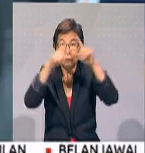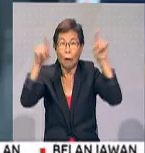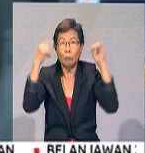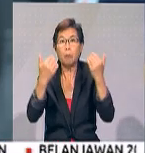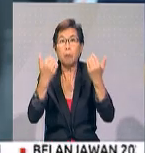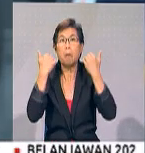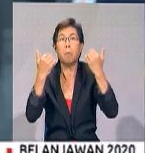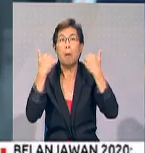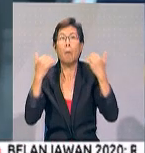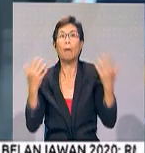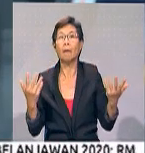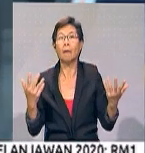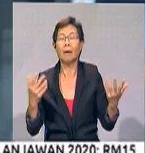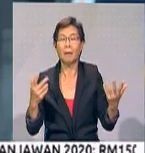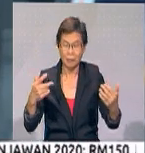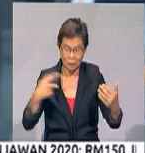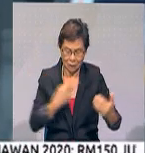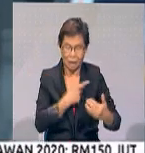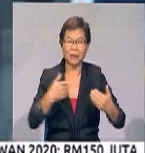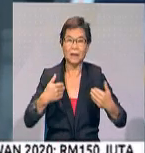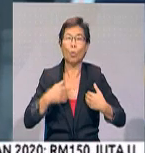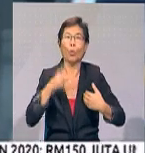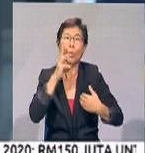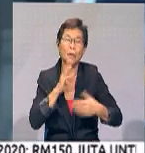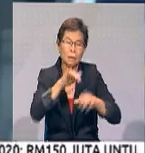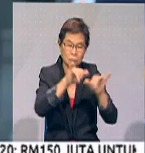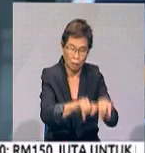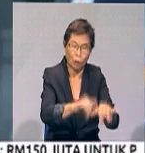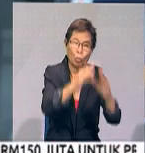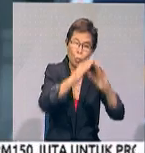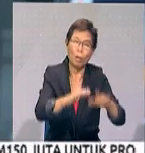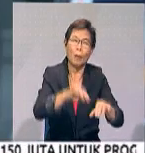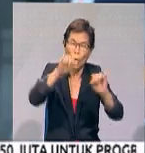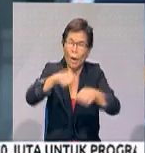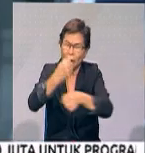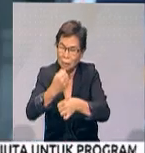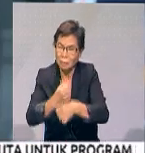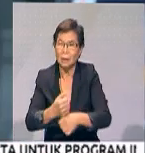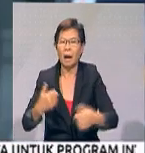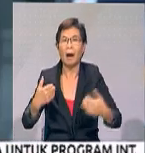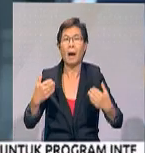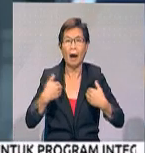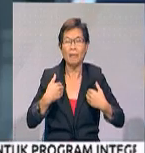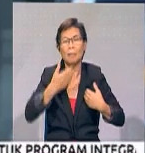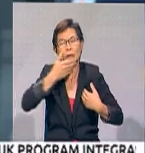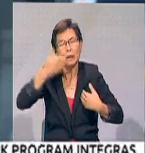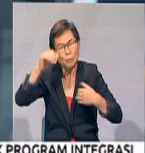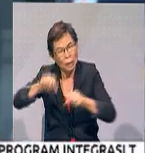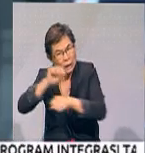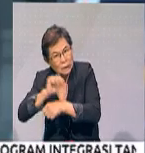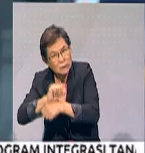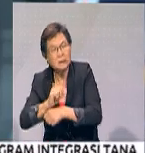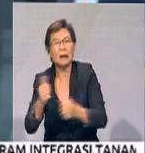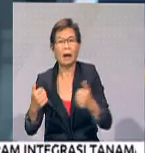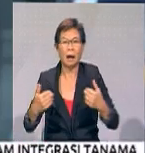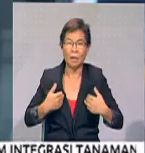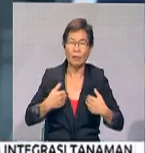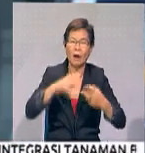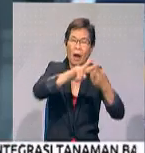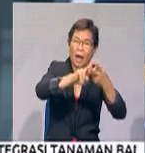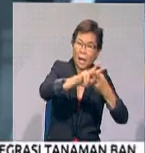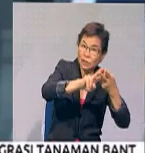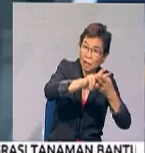ada wanita yang berada di rumah yang boleh bekerja, kita ada juga belia yang boleh bekerja. Dengan adanya